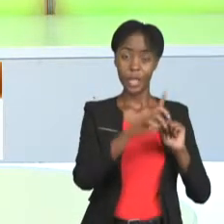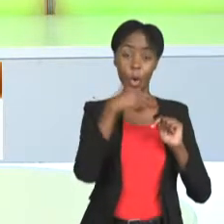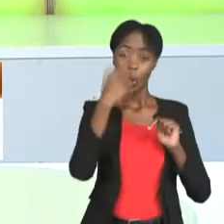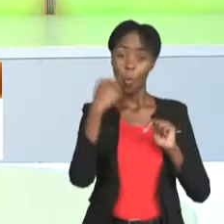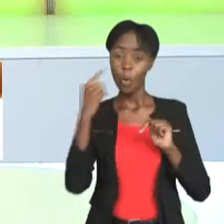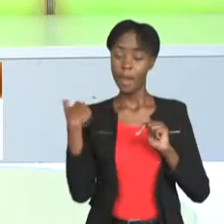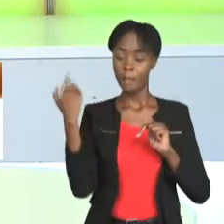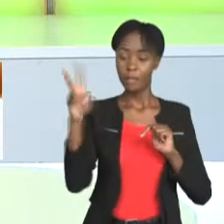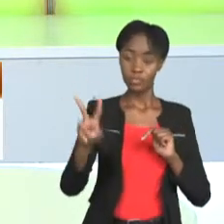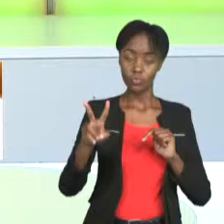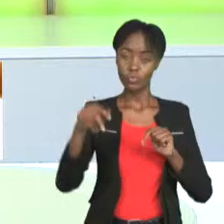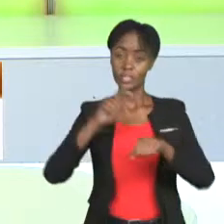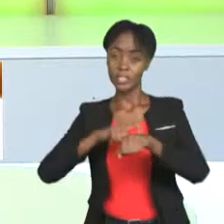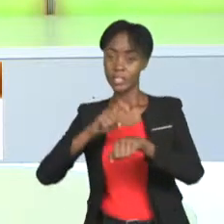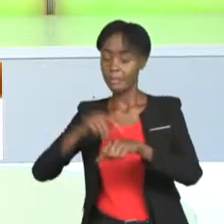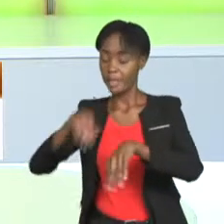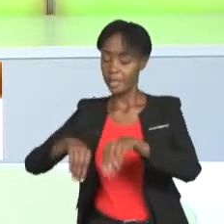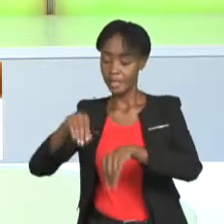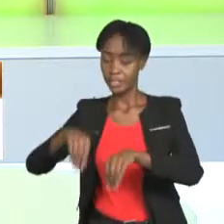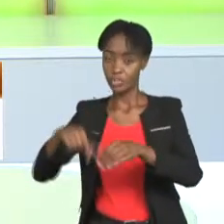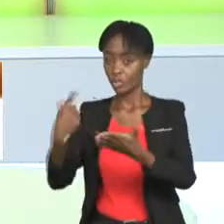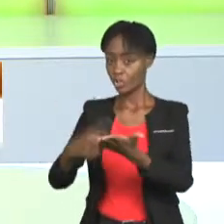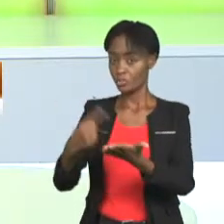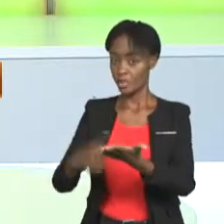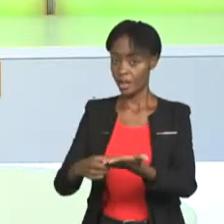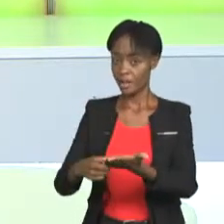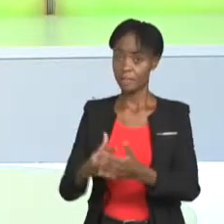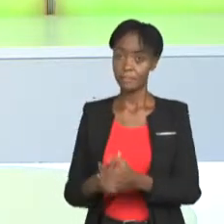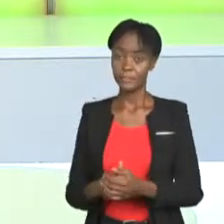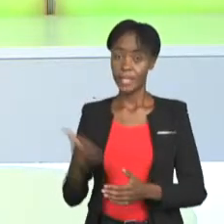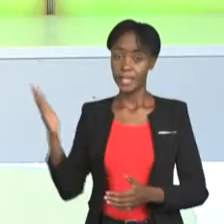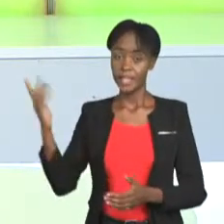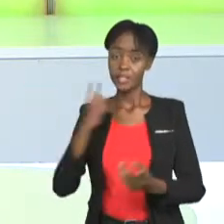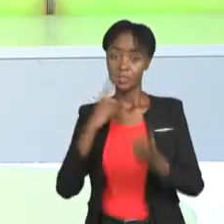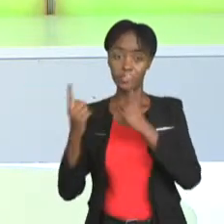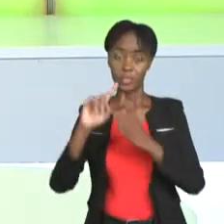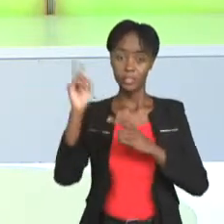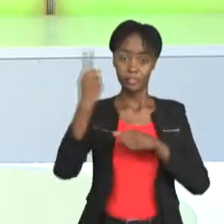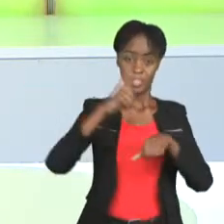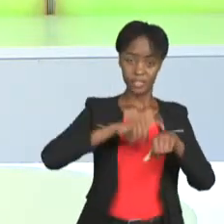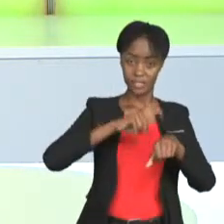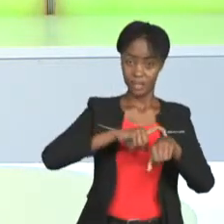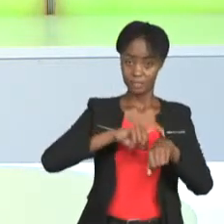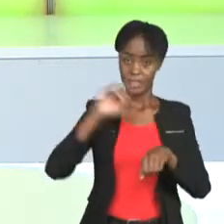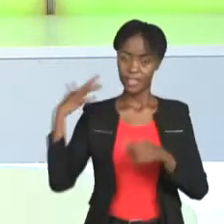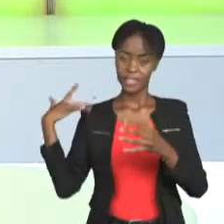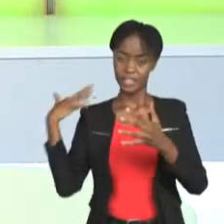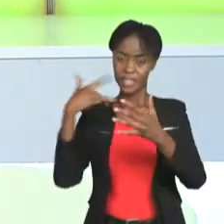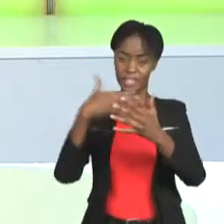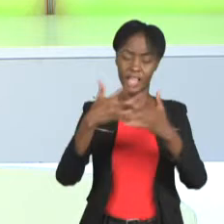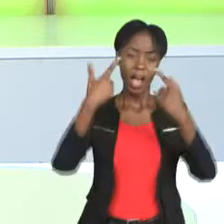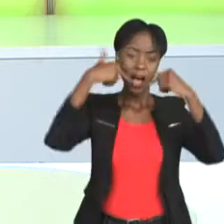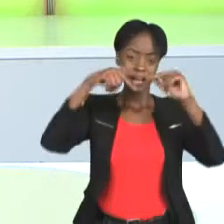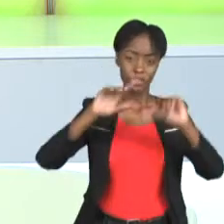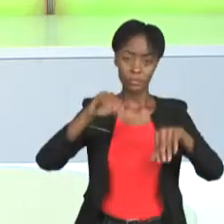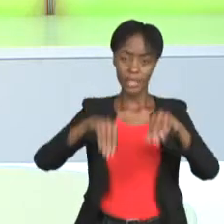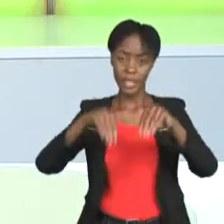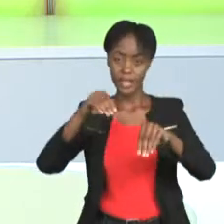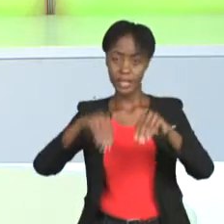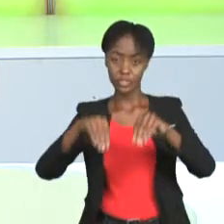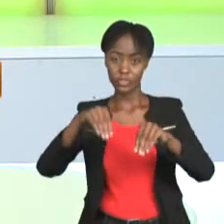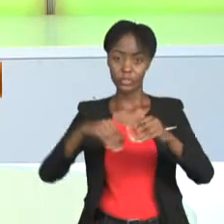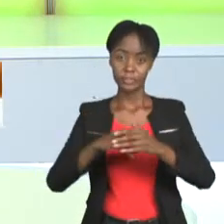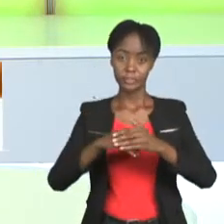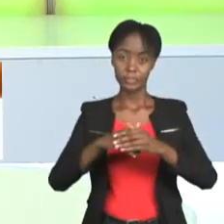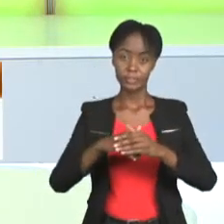wa pili katika kinyang'anyiro cha urais nchini Uganda amejitokeza kwa mara ya kwanza tangu kutangazwa kwa matokeo ya urais na tume ya uchaguzi